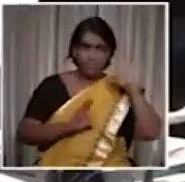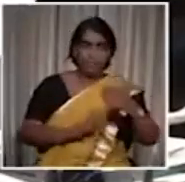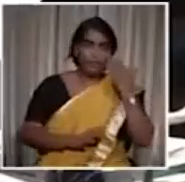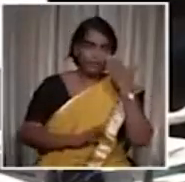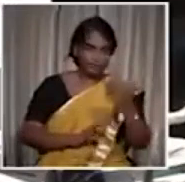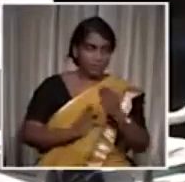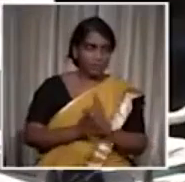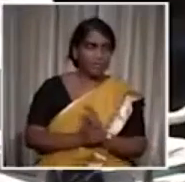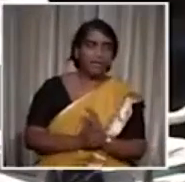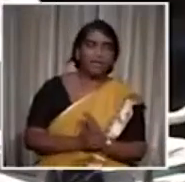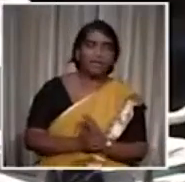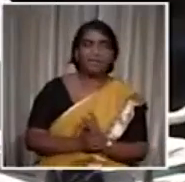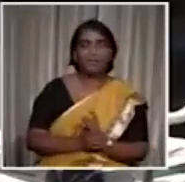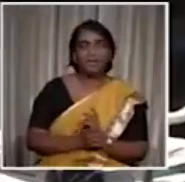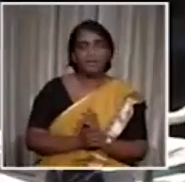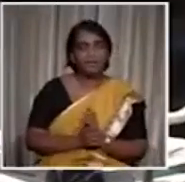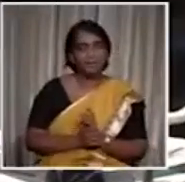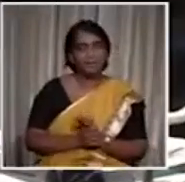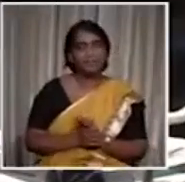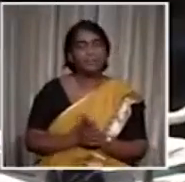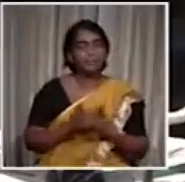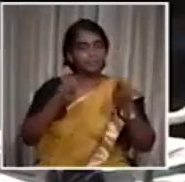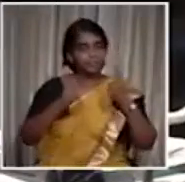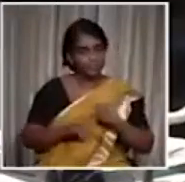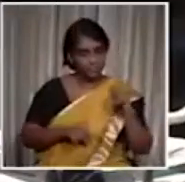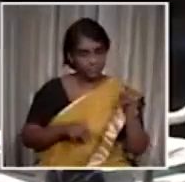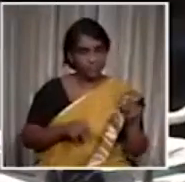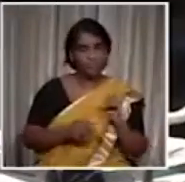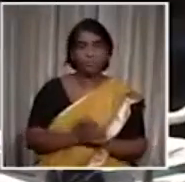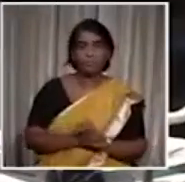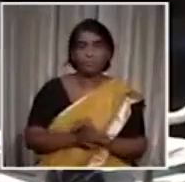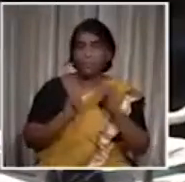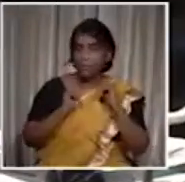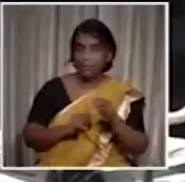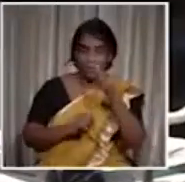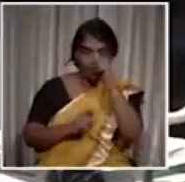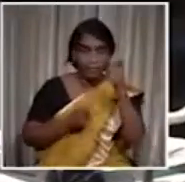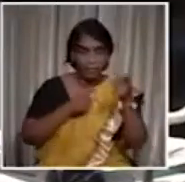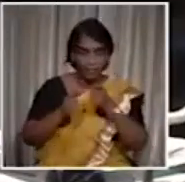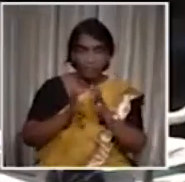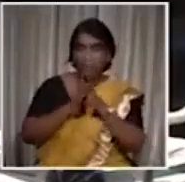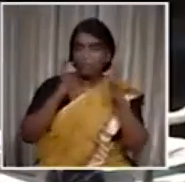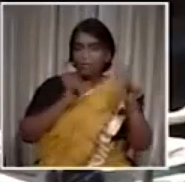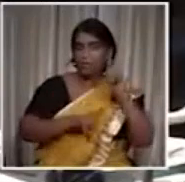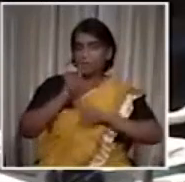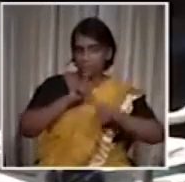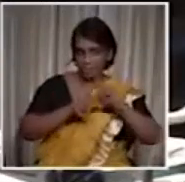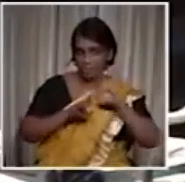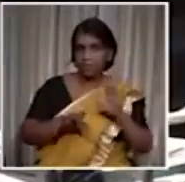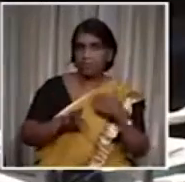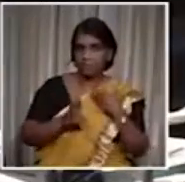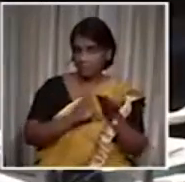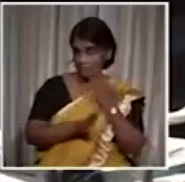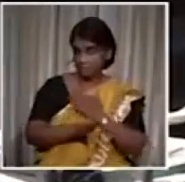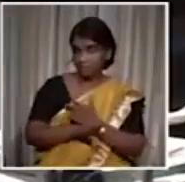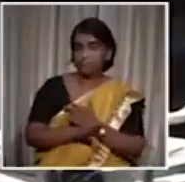menti bino. Ilang. Ilang. Wanca dusun impil mandawa. Wisal sa kat cawak kara. Mata kaling